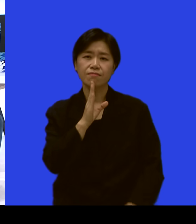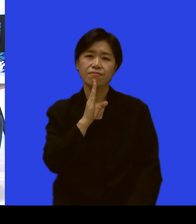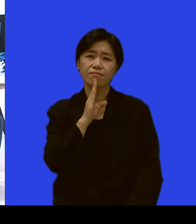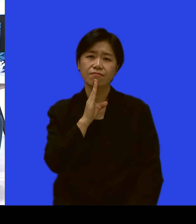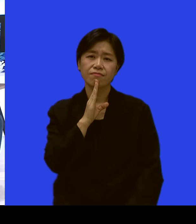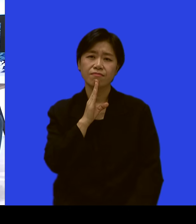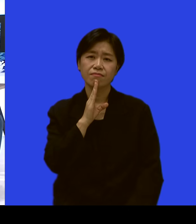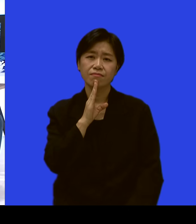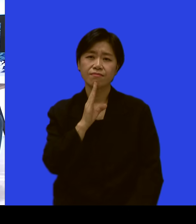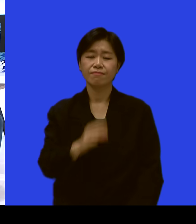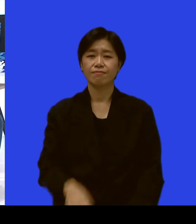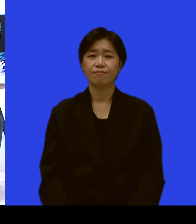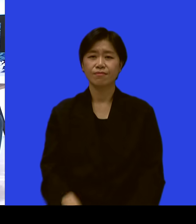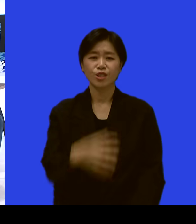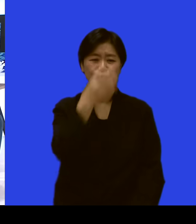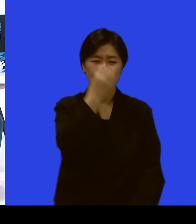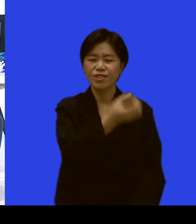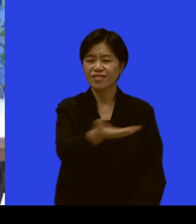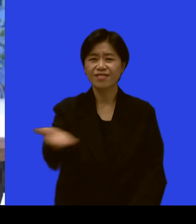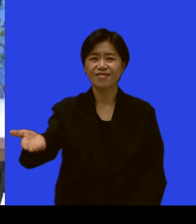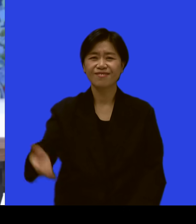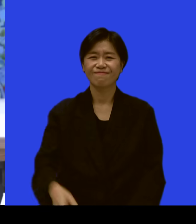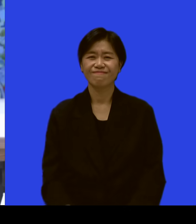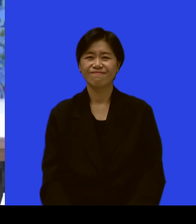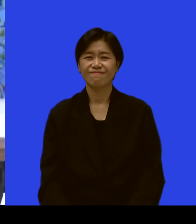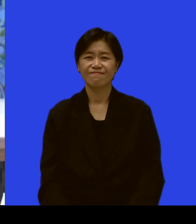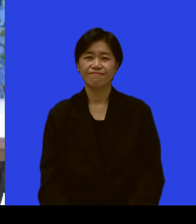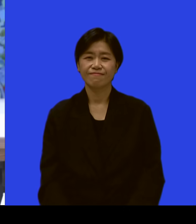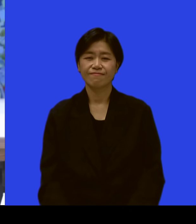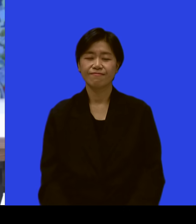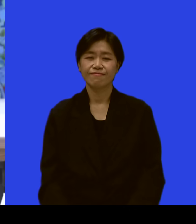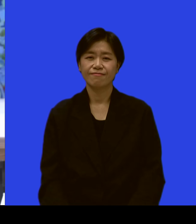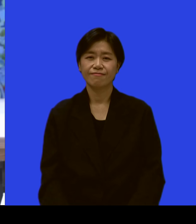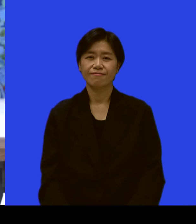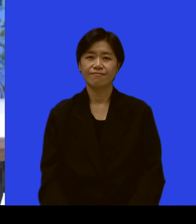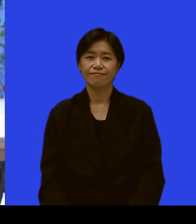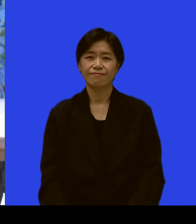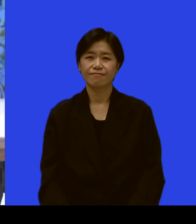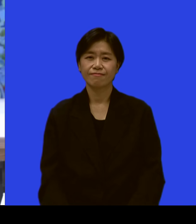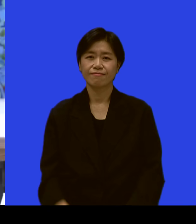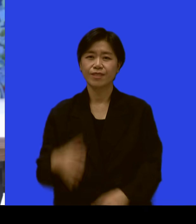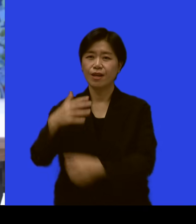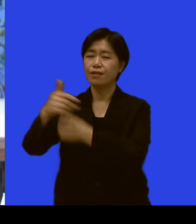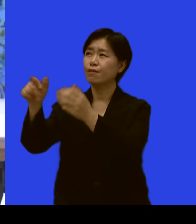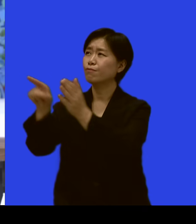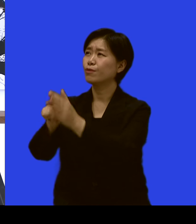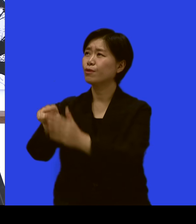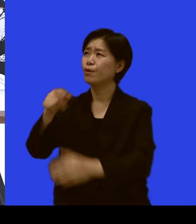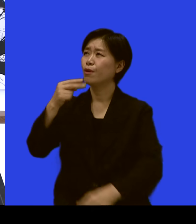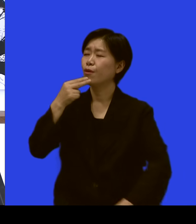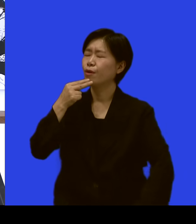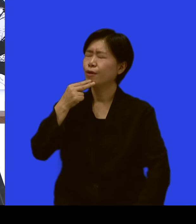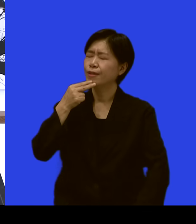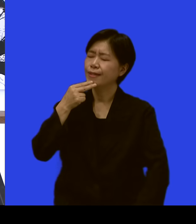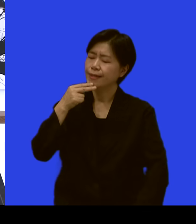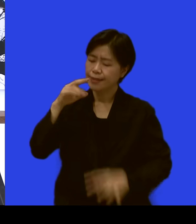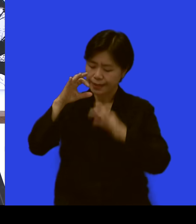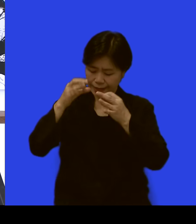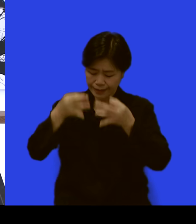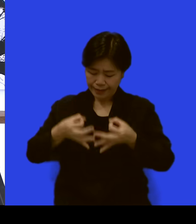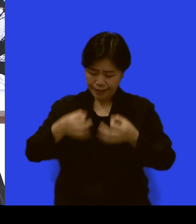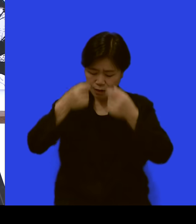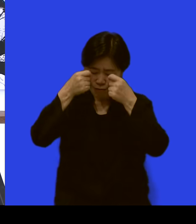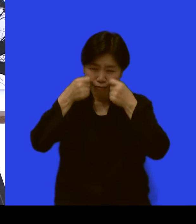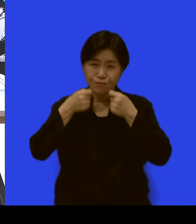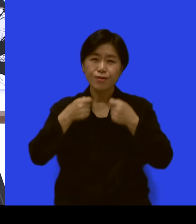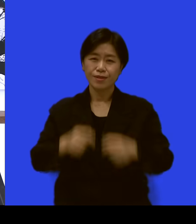됐어요. 휴지 좀 드리세요. 네. 내가 하나님 못 믿고 있구나. 이런 게. 우리 민울자매님 좀